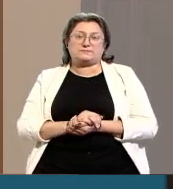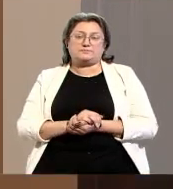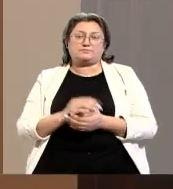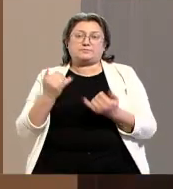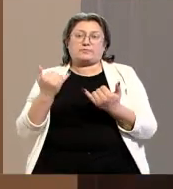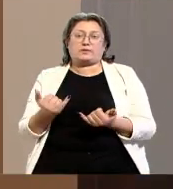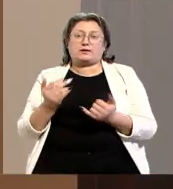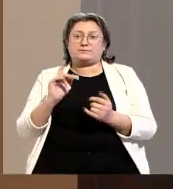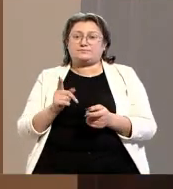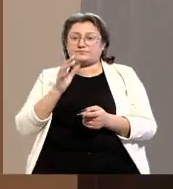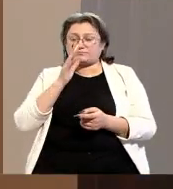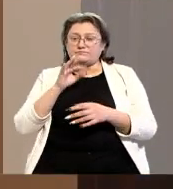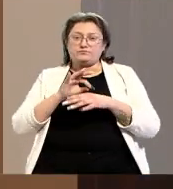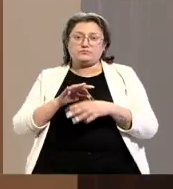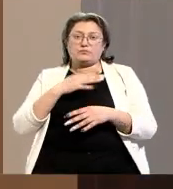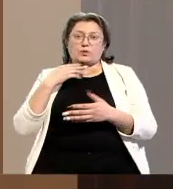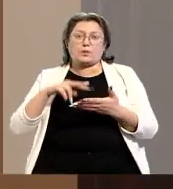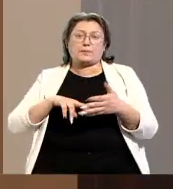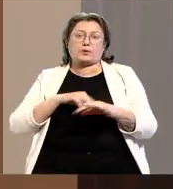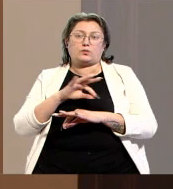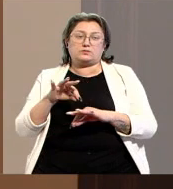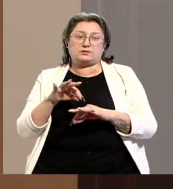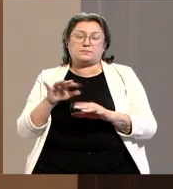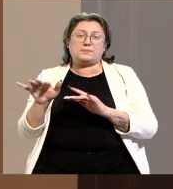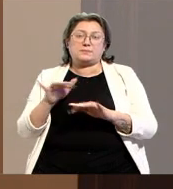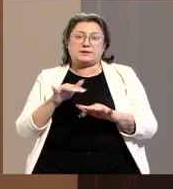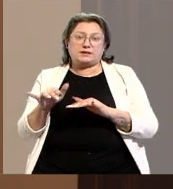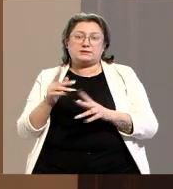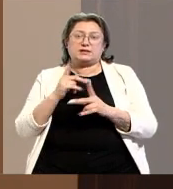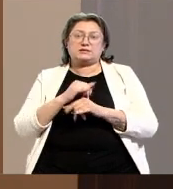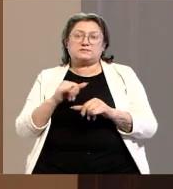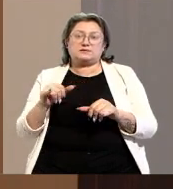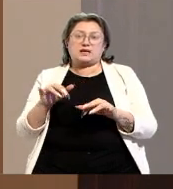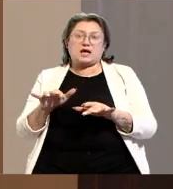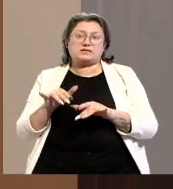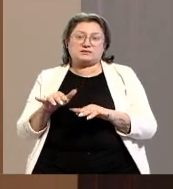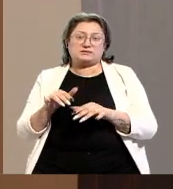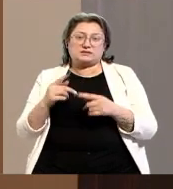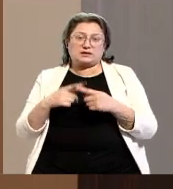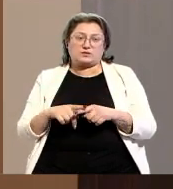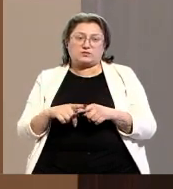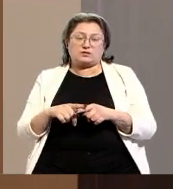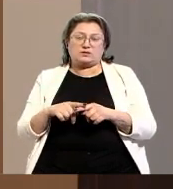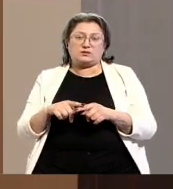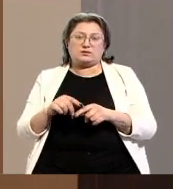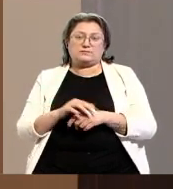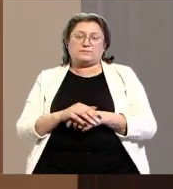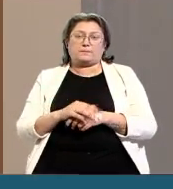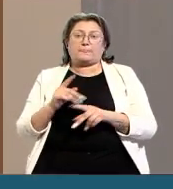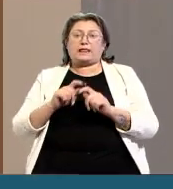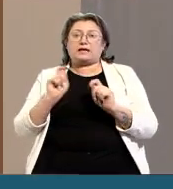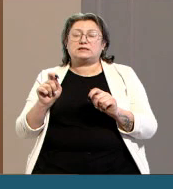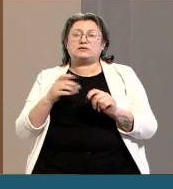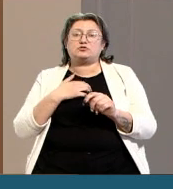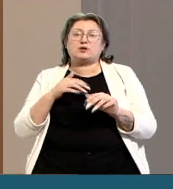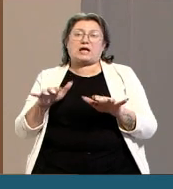IT саласын дамыту бойынша көптеген жобалар, іс-шаралар жалғасып жатыр. Солардың бірі IT мектеп ашу. Сонымен қатар кез келген адам